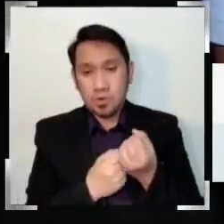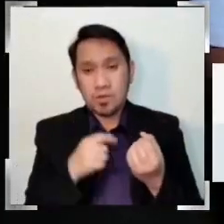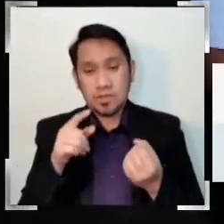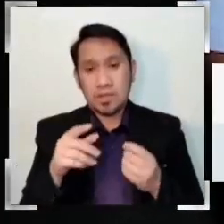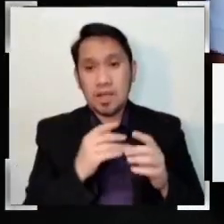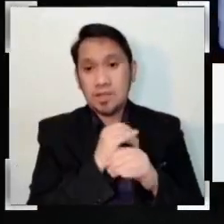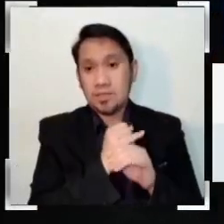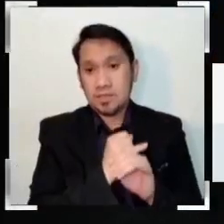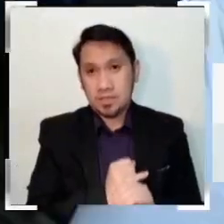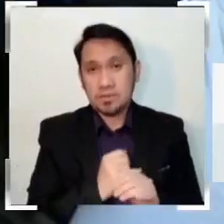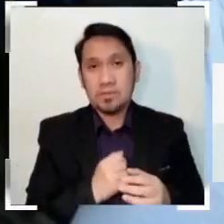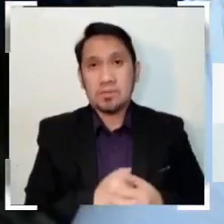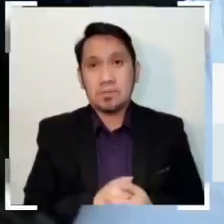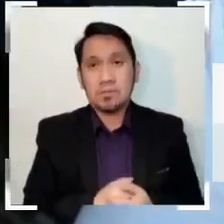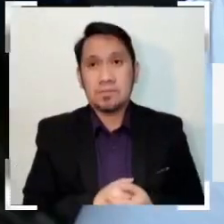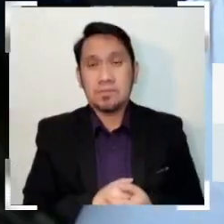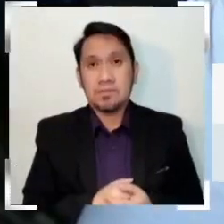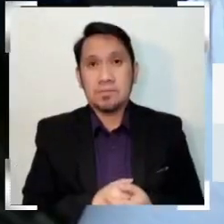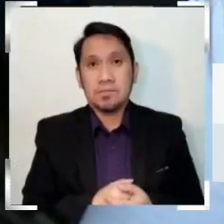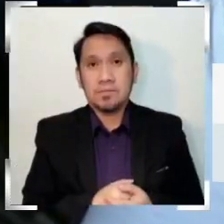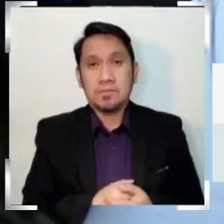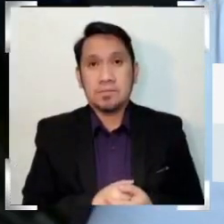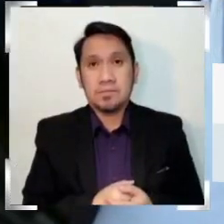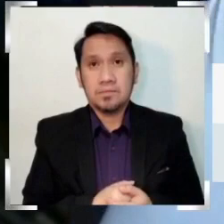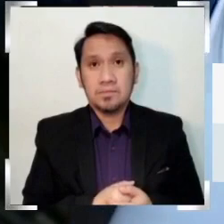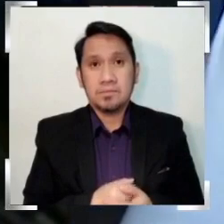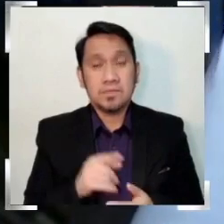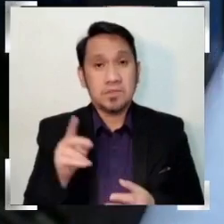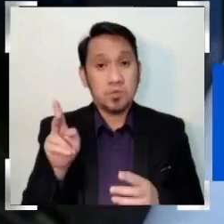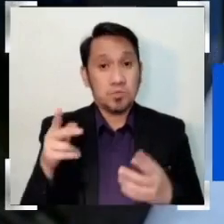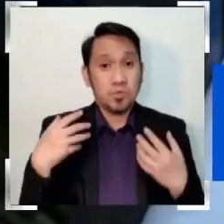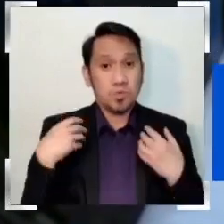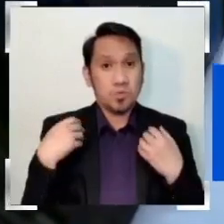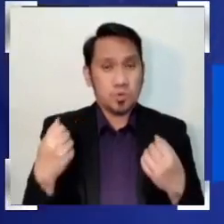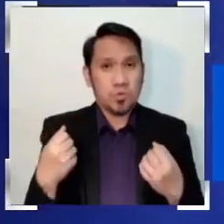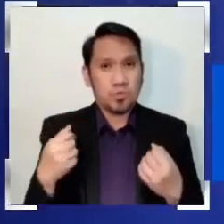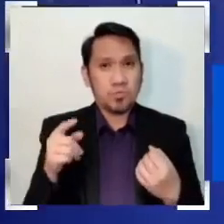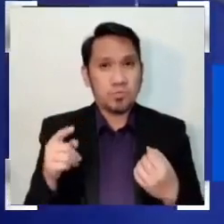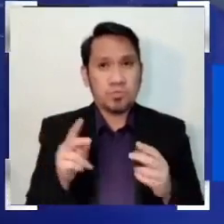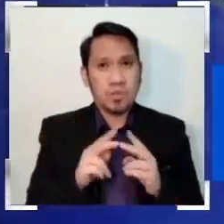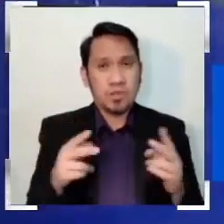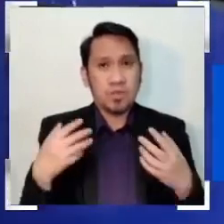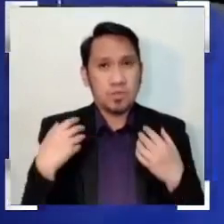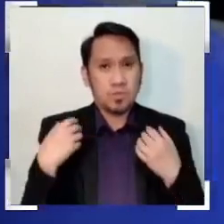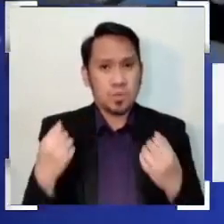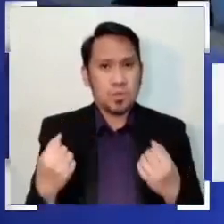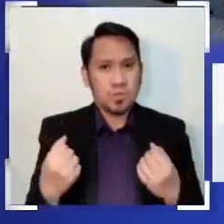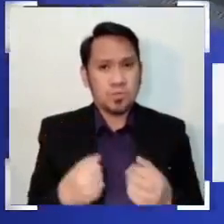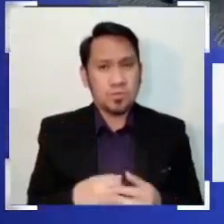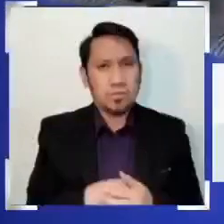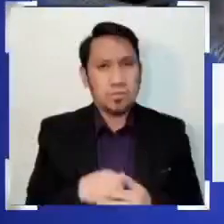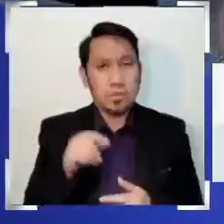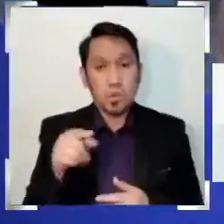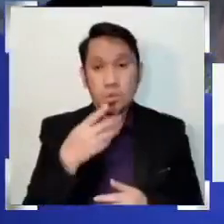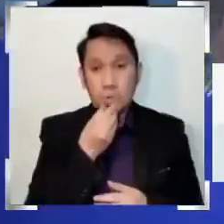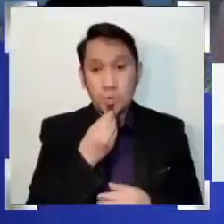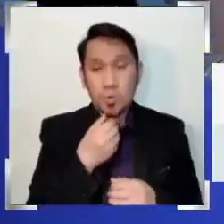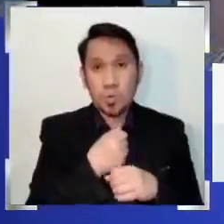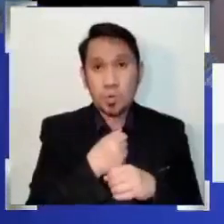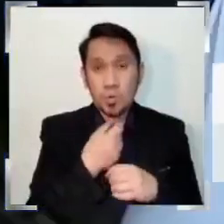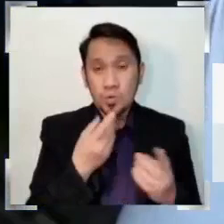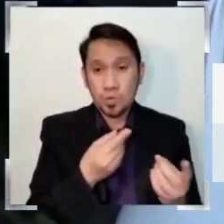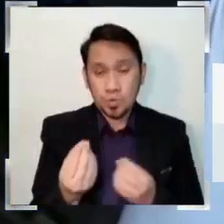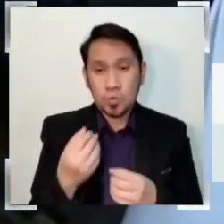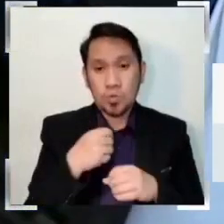na nakausap ko. Yung tibay niya po, subok po natin kasi ang gumawa po niyan, yung gumawa rin po ng mga jeepney natin na